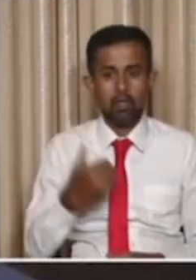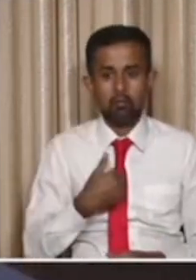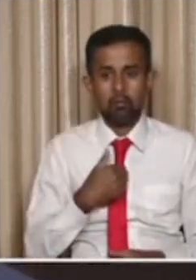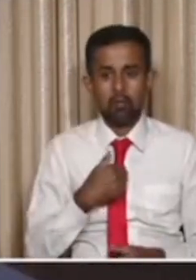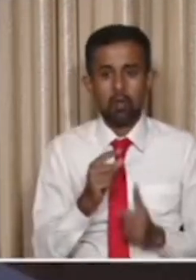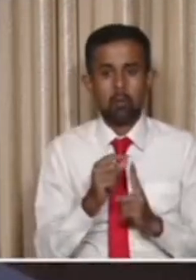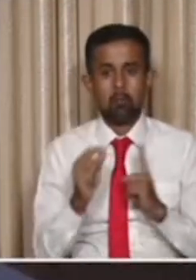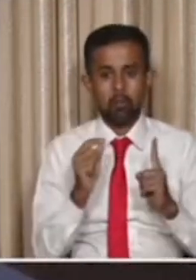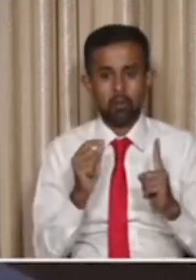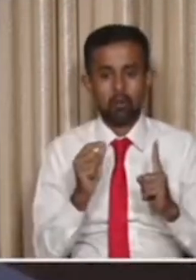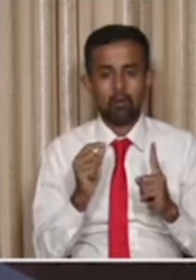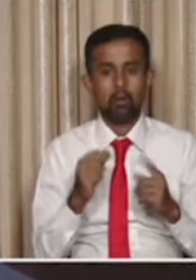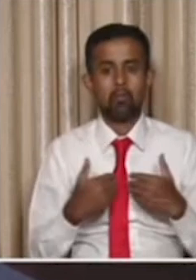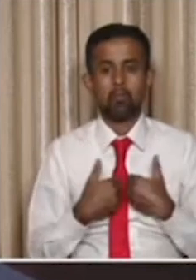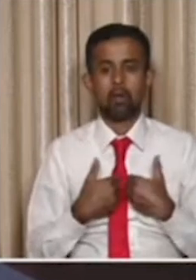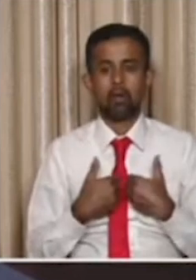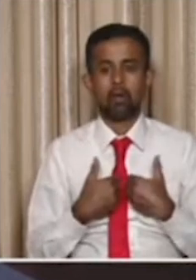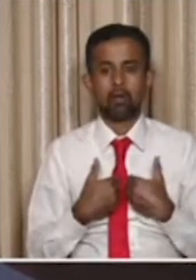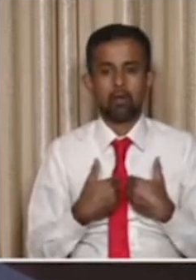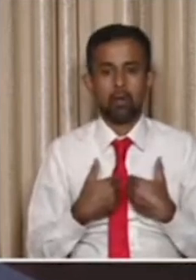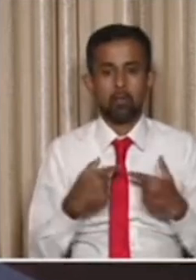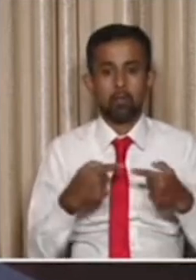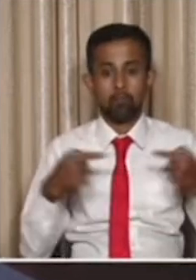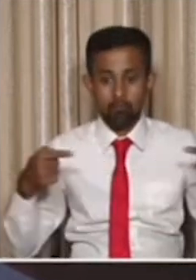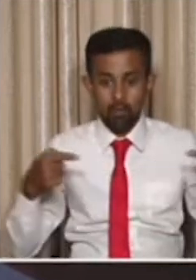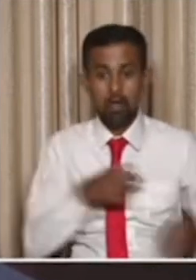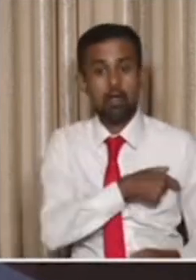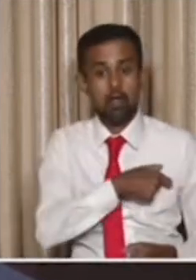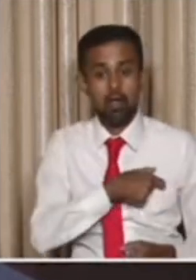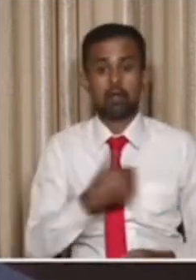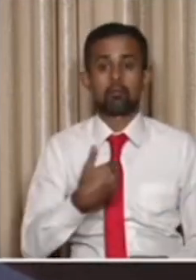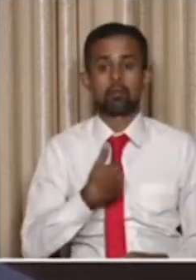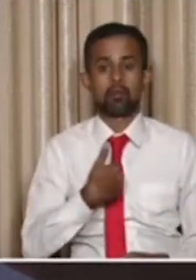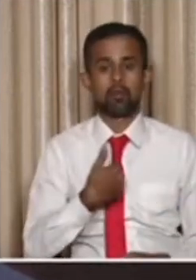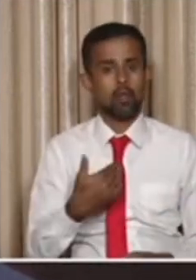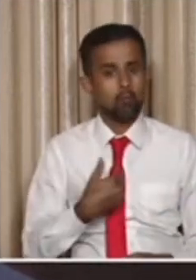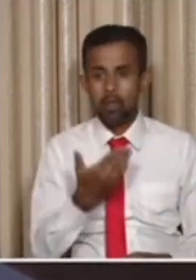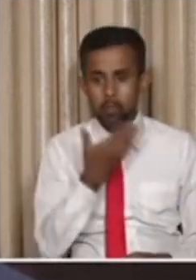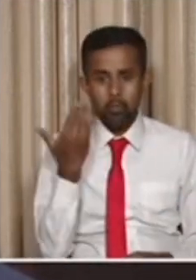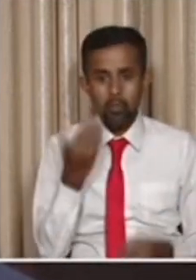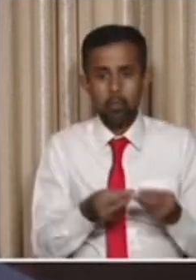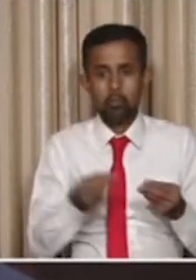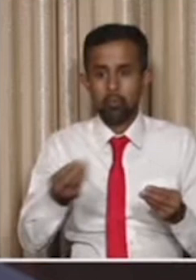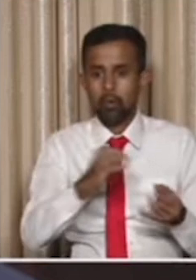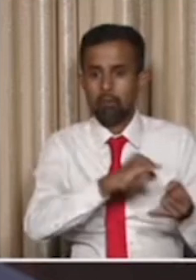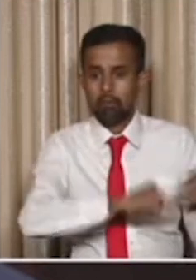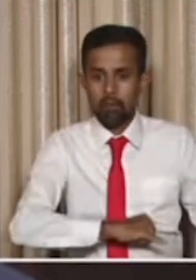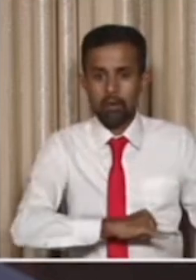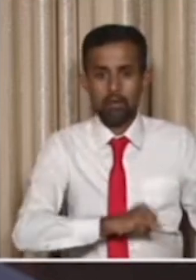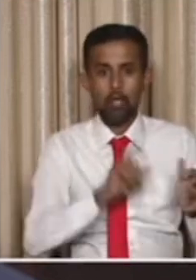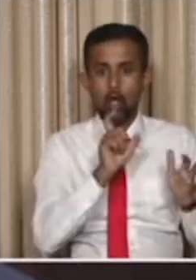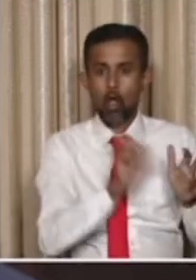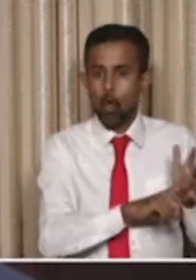mahajana mantri ore. Mama vipakshe naik. Matak kuluanda praurti lekam.